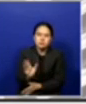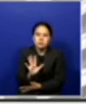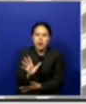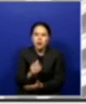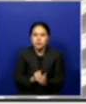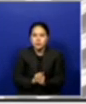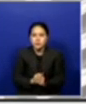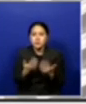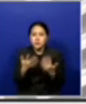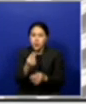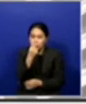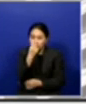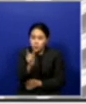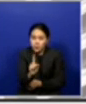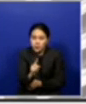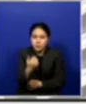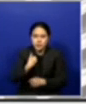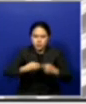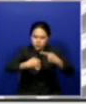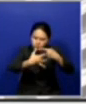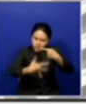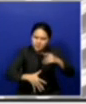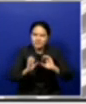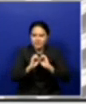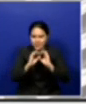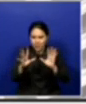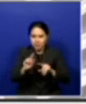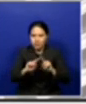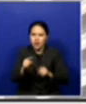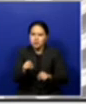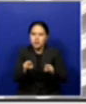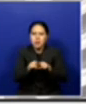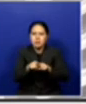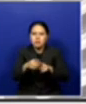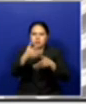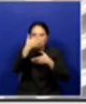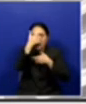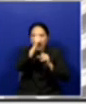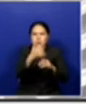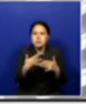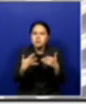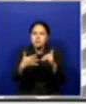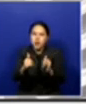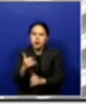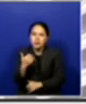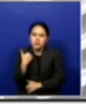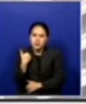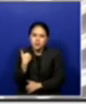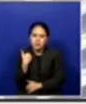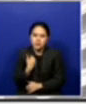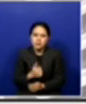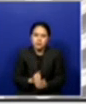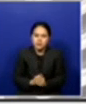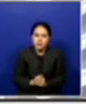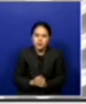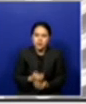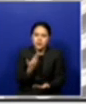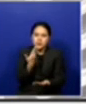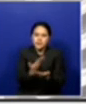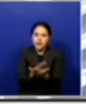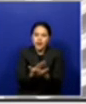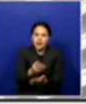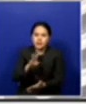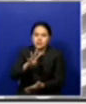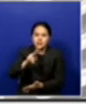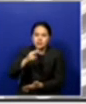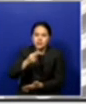มันมีความชัดเจนมากแต่ท่านเองกับปล่อยปละละเลยผมไม่เถียงนะครับบอกว่าเงิน 45,000 ล้านมันจำ